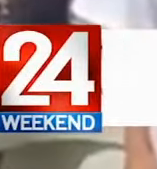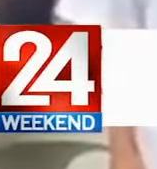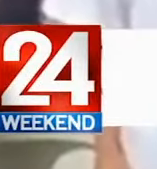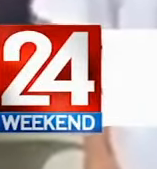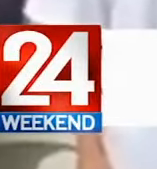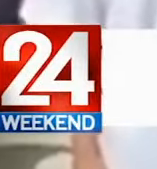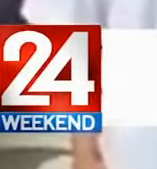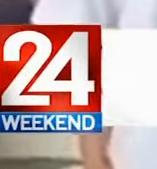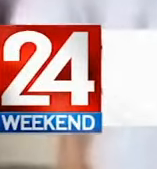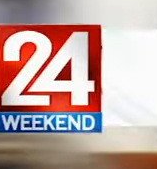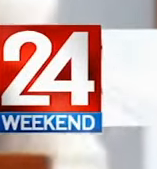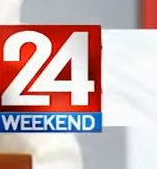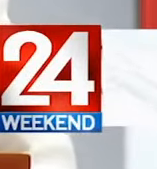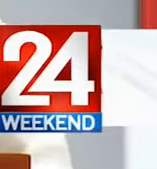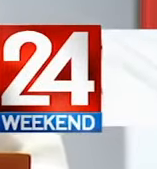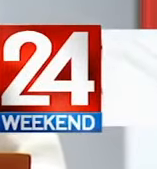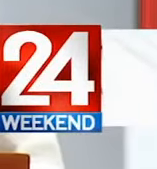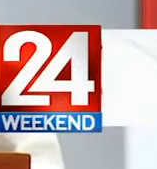People Power Revolution,